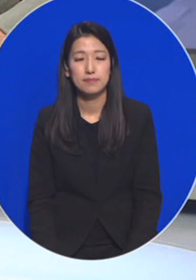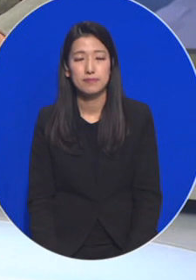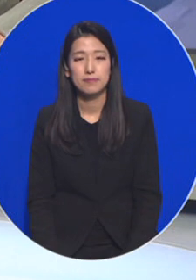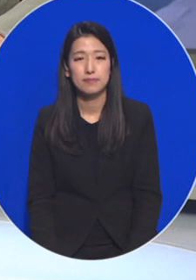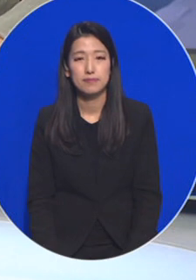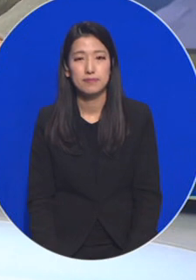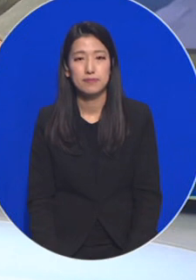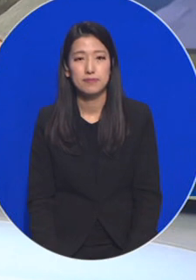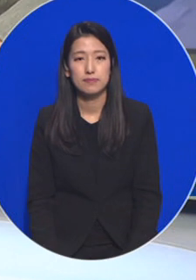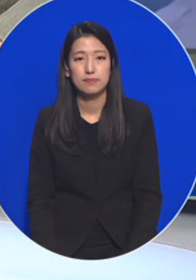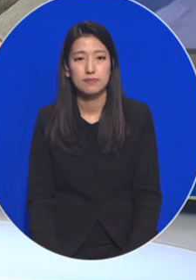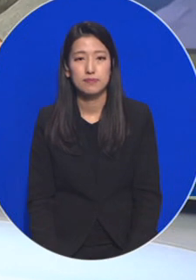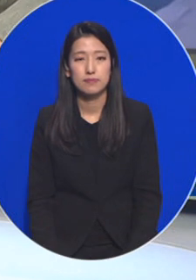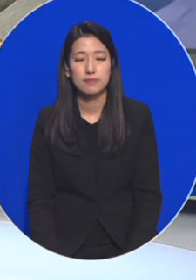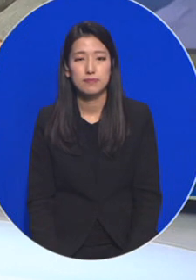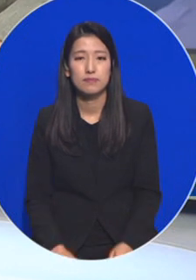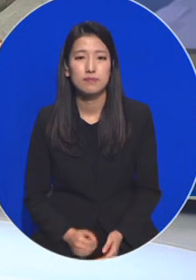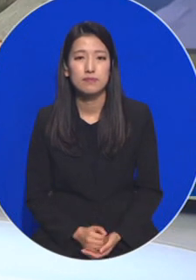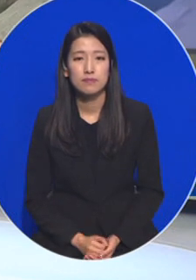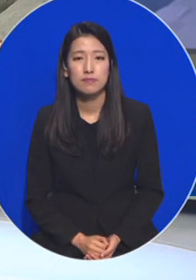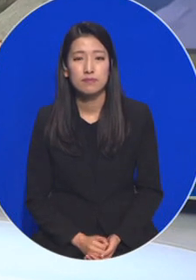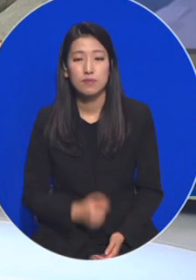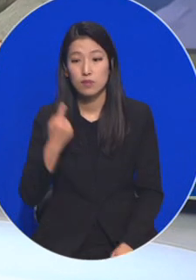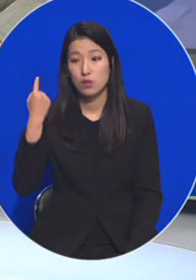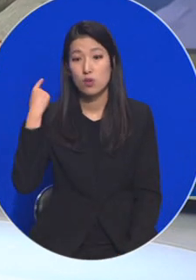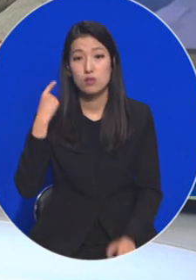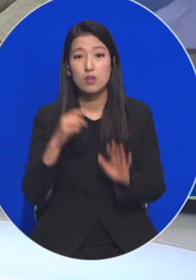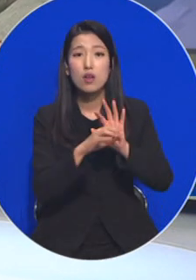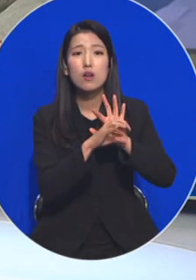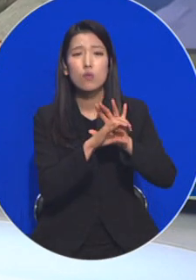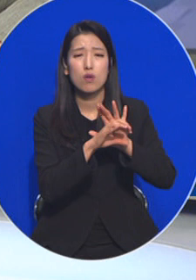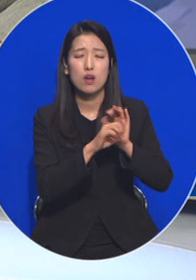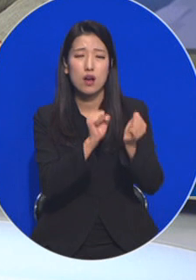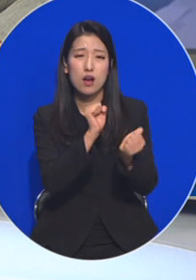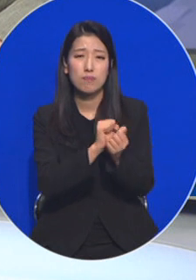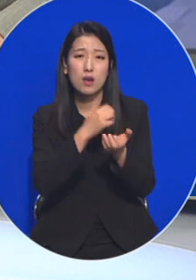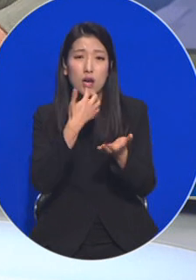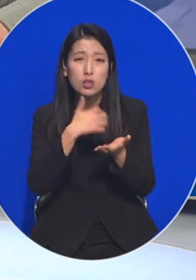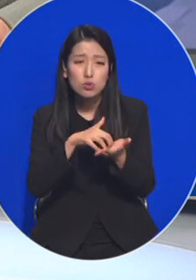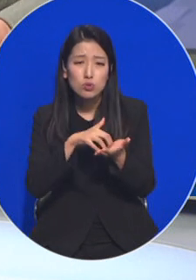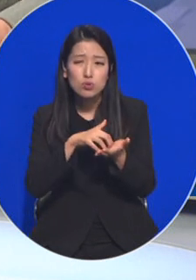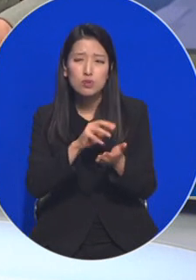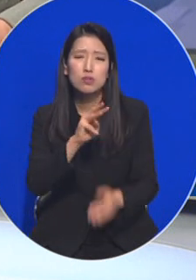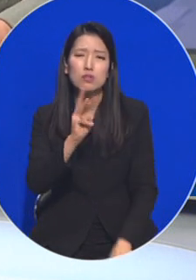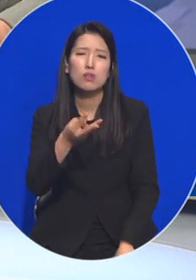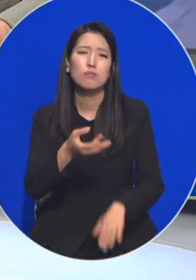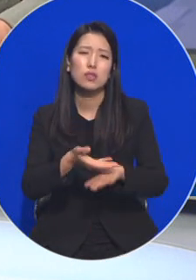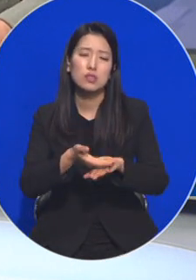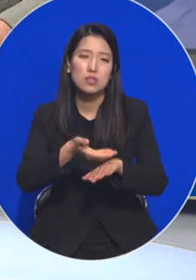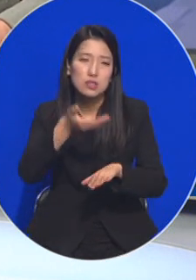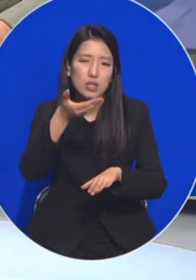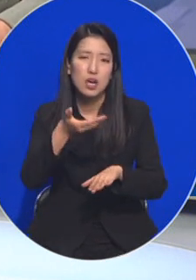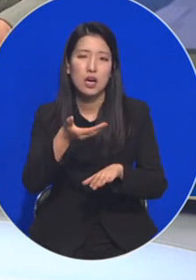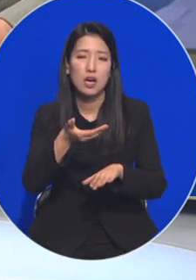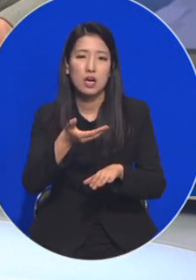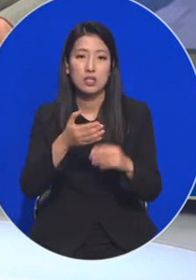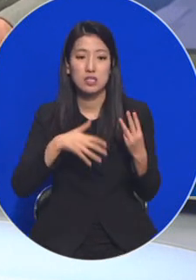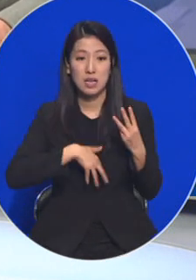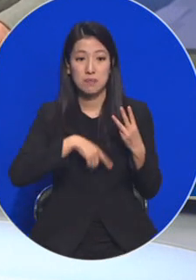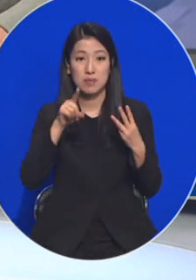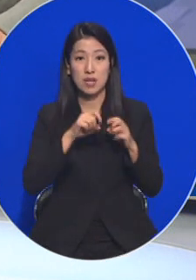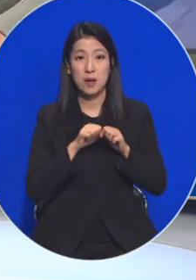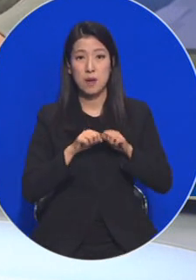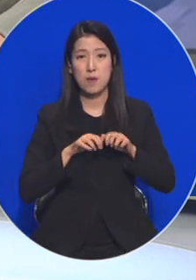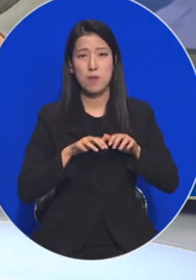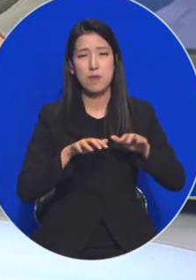오늘 뉴스 코로나 알고 소식부터 전해드립니다 국내 코루나 1 9 신규 확신 자가 다시 300명 넘게 나오면서 3차